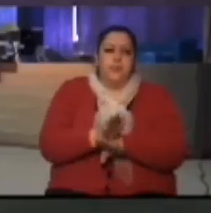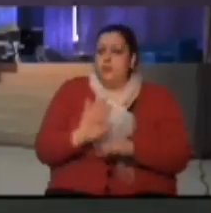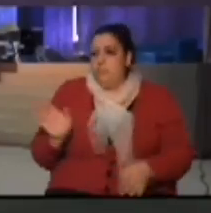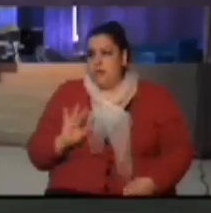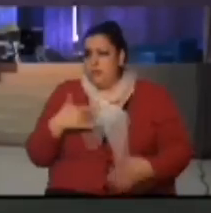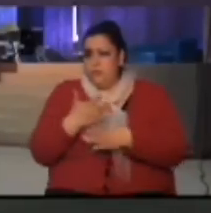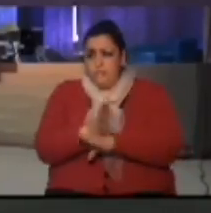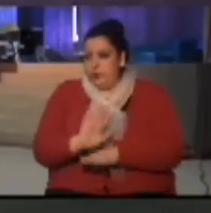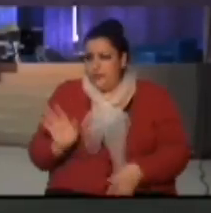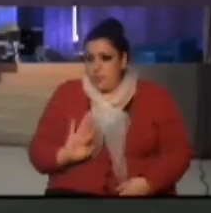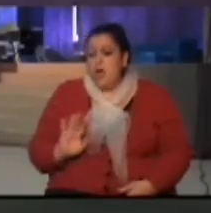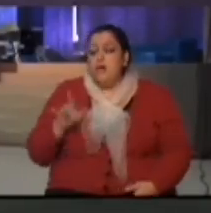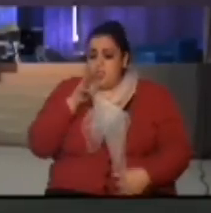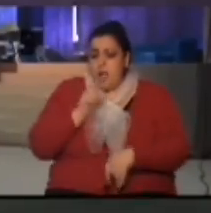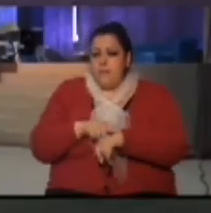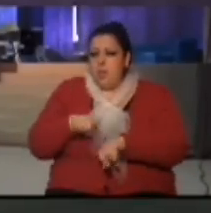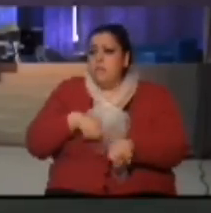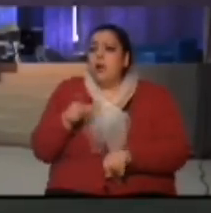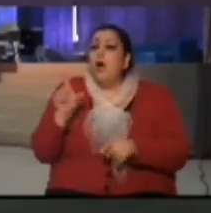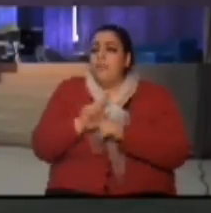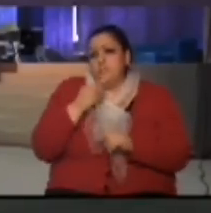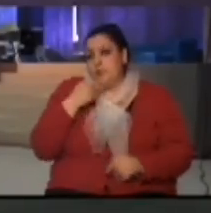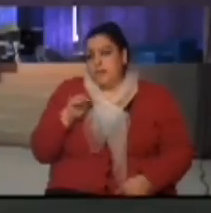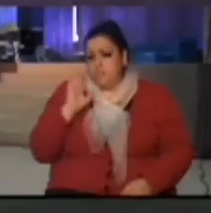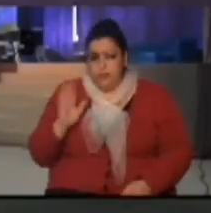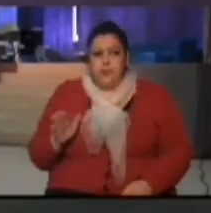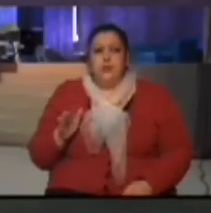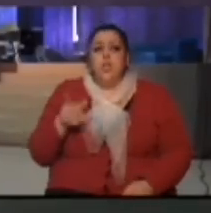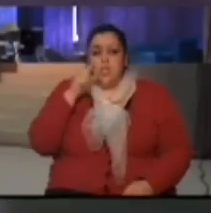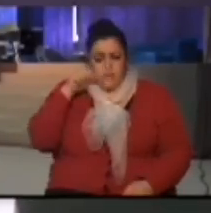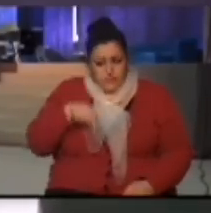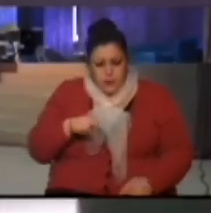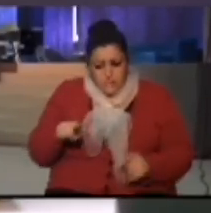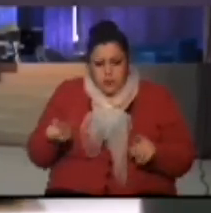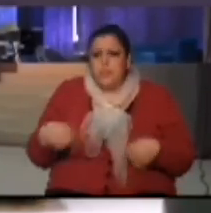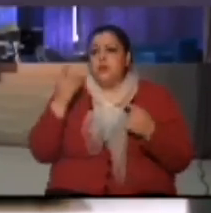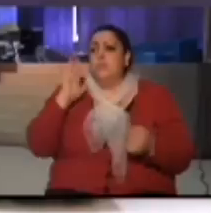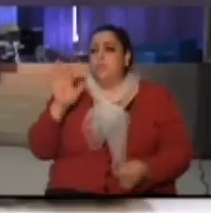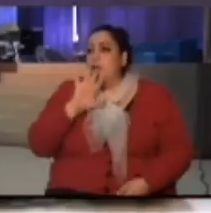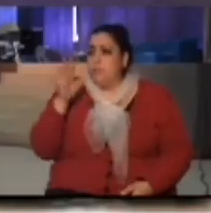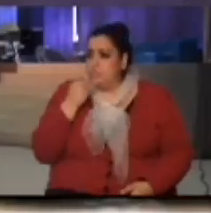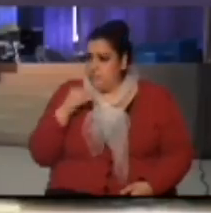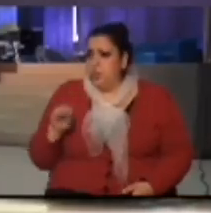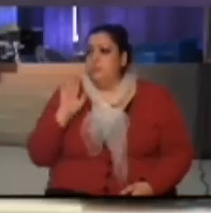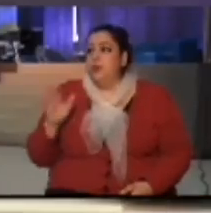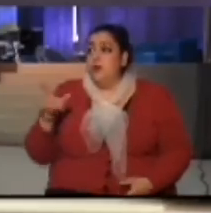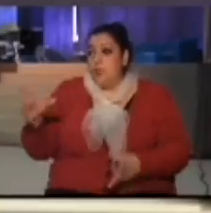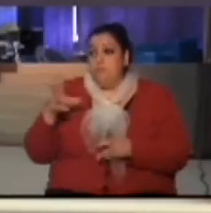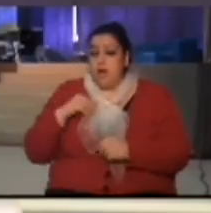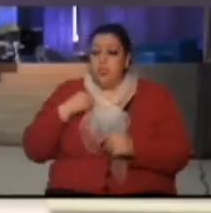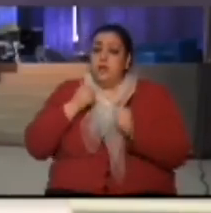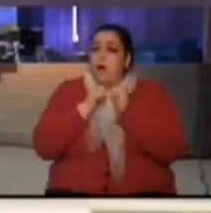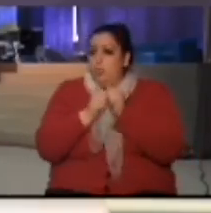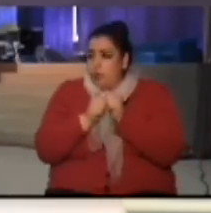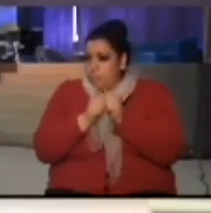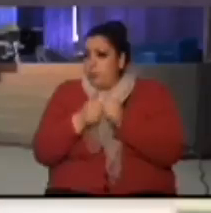մենք աղոթում ենք, մենք ձեր հետ ենք, մենք իրոք կանգնած ենք, ամեն շաբաթ մենք աղոթում ենք, ձեզ հետ միասին մենք նայում